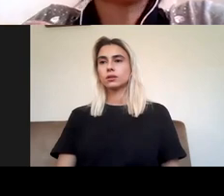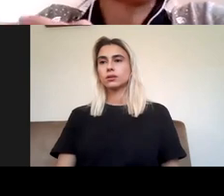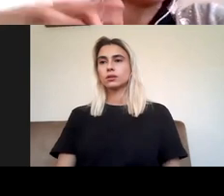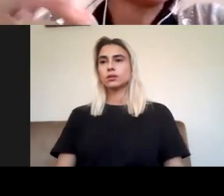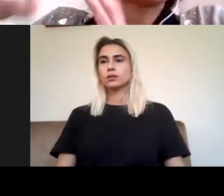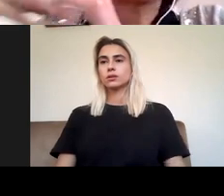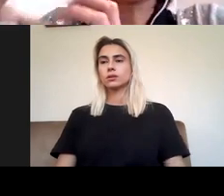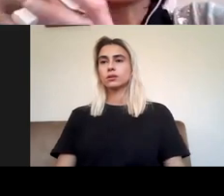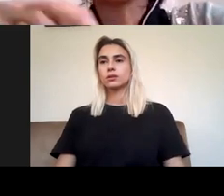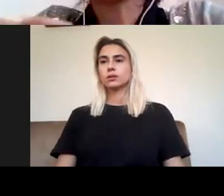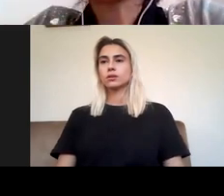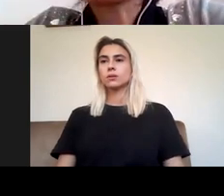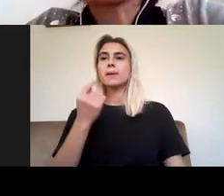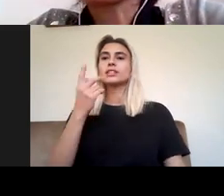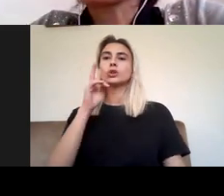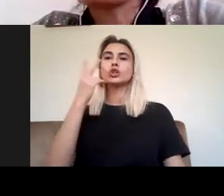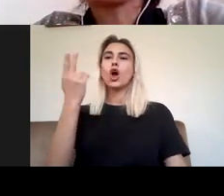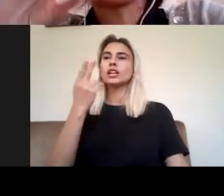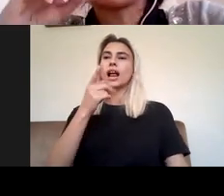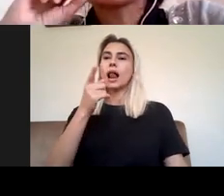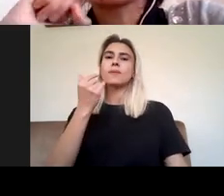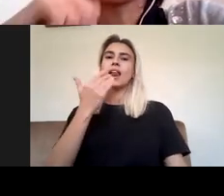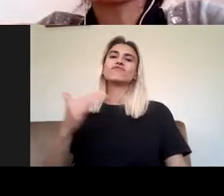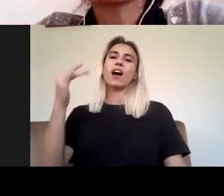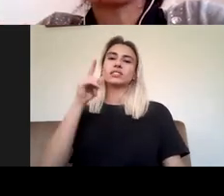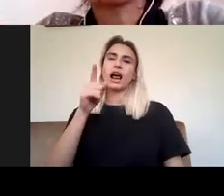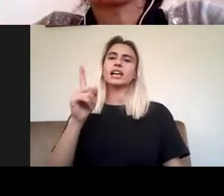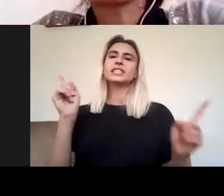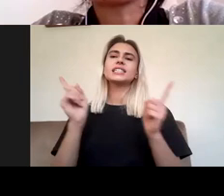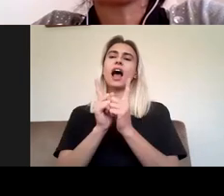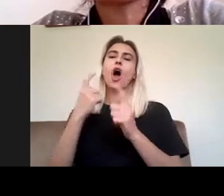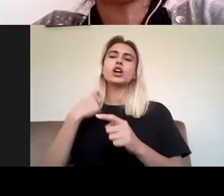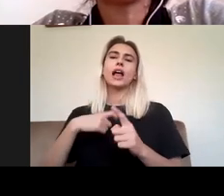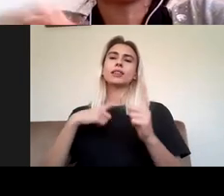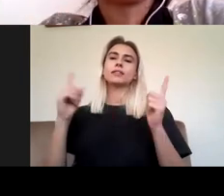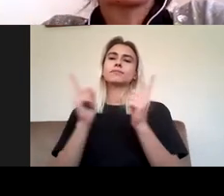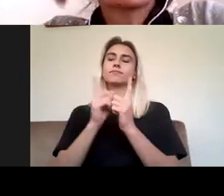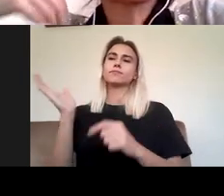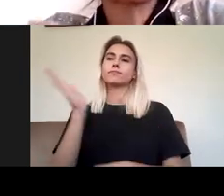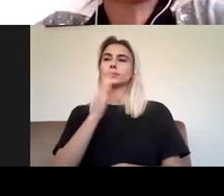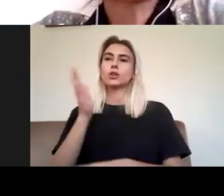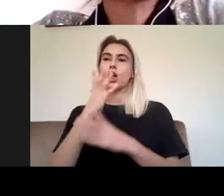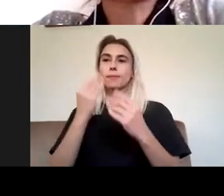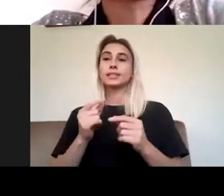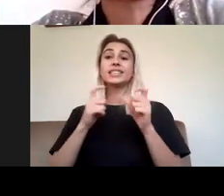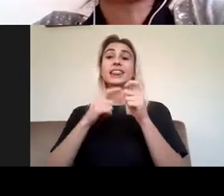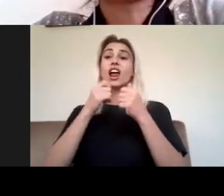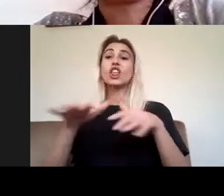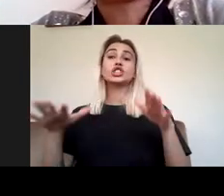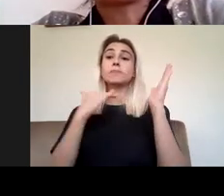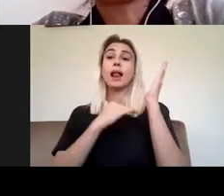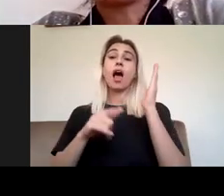Birazcık hani zaten görsellerim biraz fazla. Hani çok kısa onları özetleyerek geçebilirim. Evet. Asıl strateji belgesindeki asıl